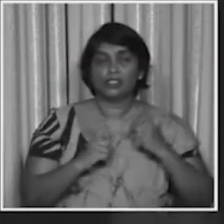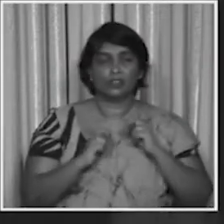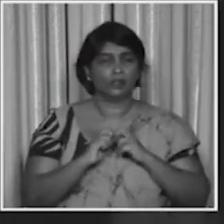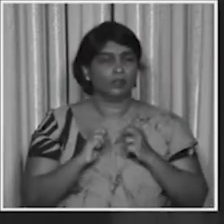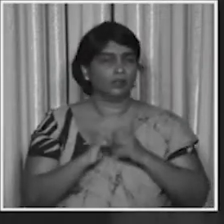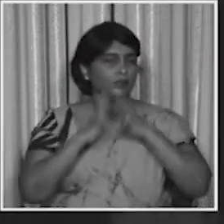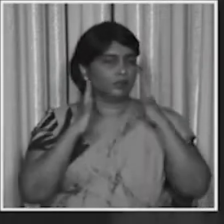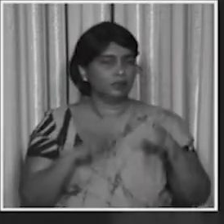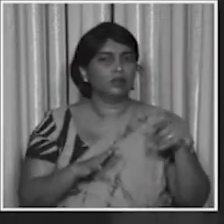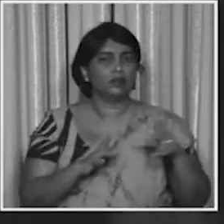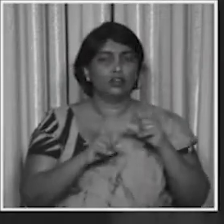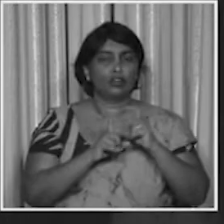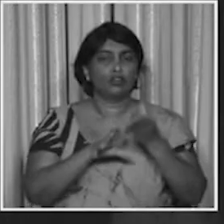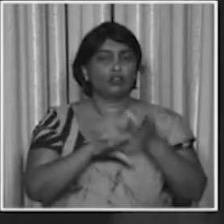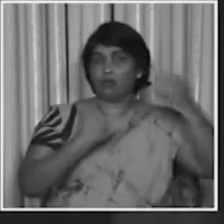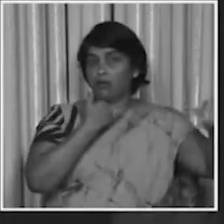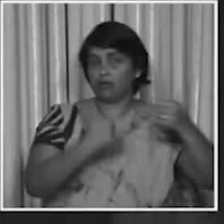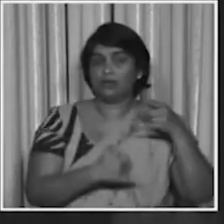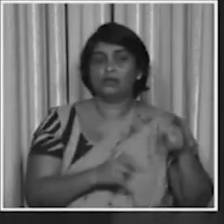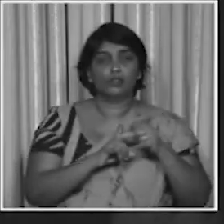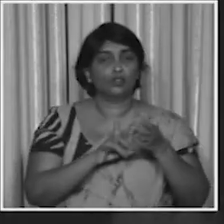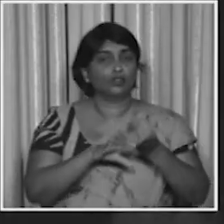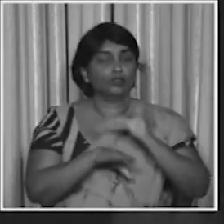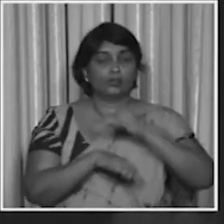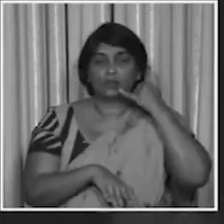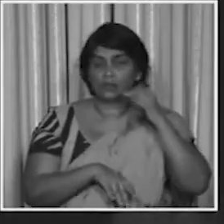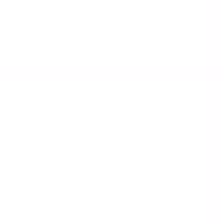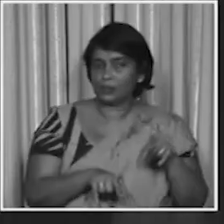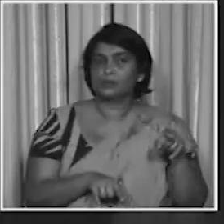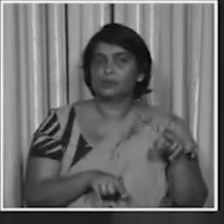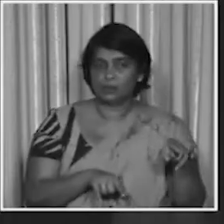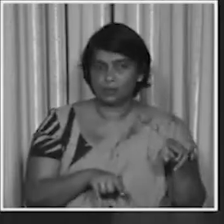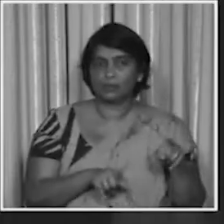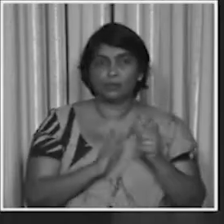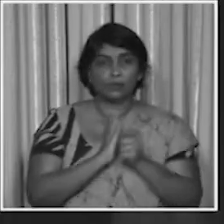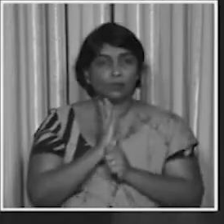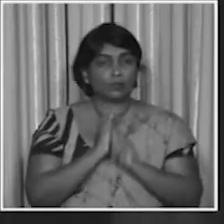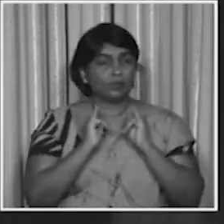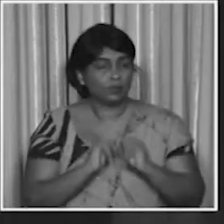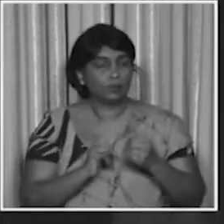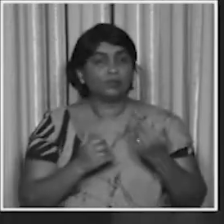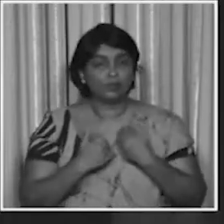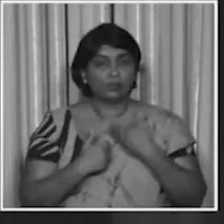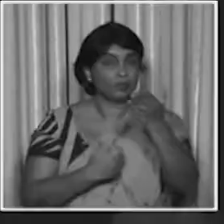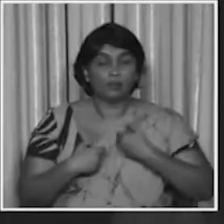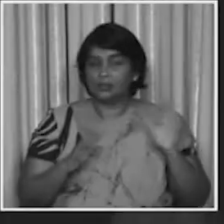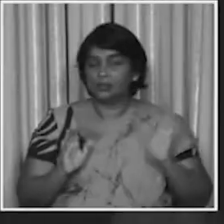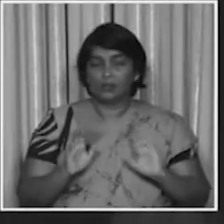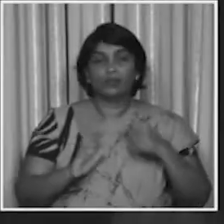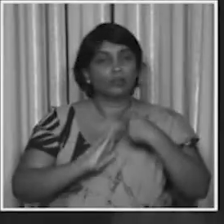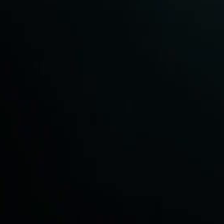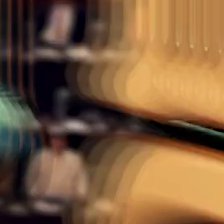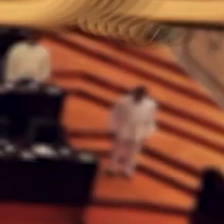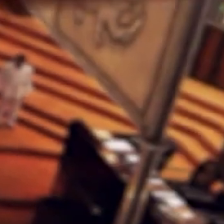ලොකු හානියක් වෙලා තියෙනවා. ඩුබායි වල ඉඳන් කෝල් එන්නේ. ඩුබායි වල ඉඳන් එනවා. ඉතින් ඒ නිසා මේ පාතාලය ගැන අපිටත් ඔබටත් මටත් නෙමෙයි මේ